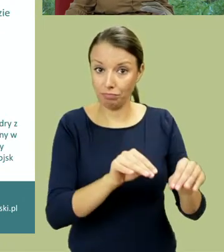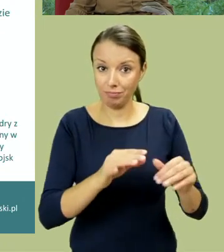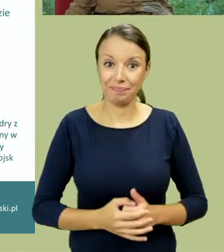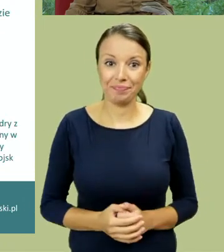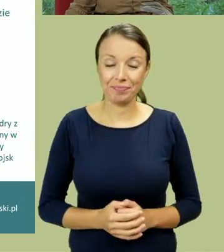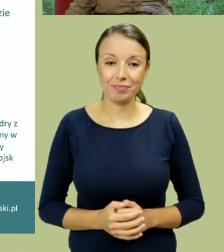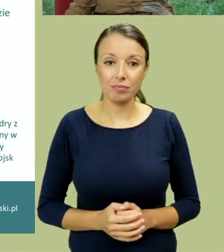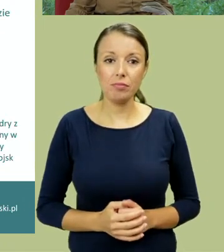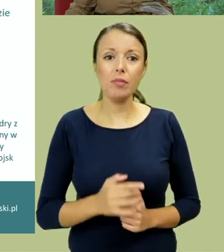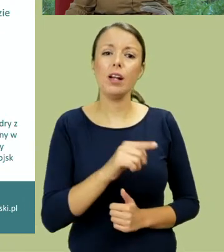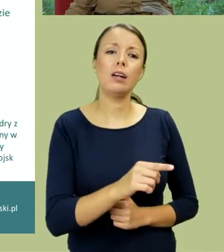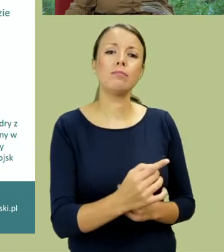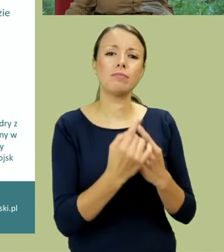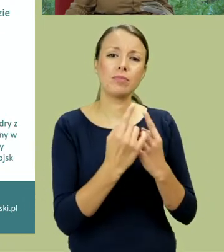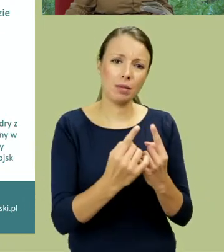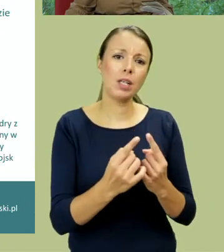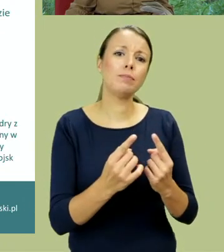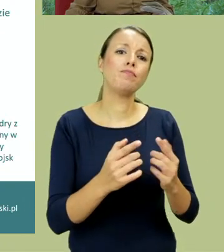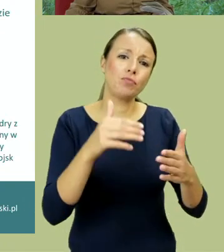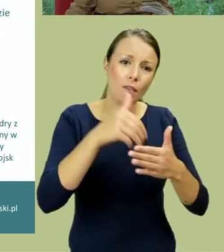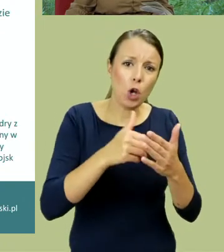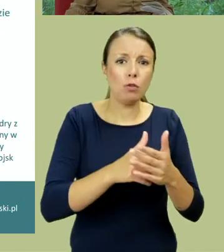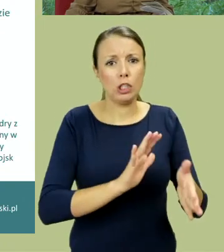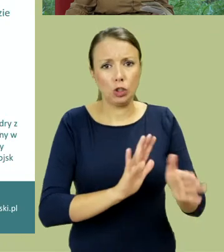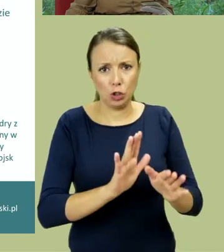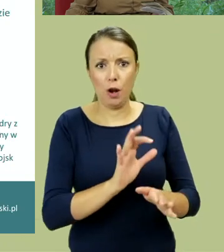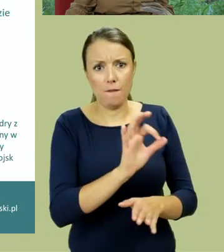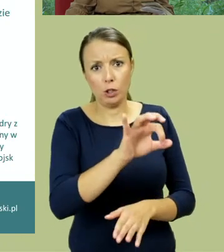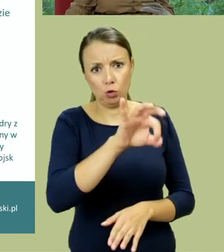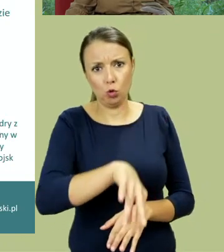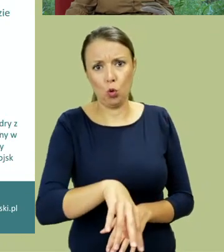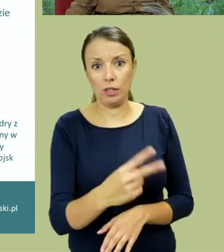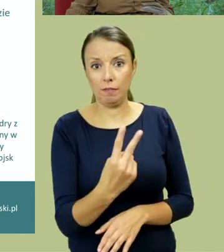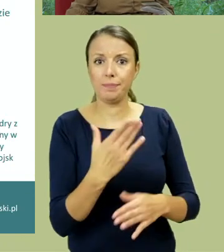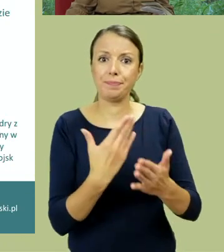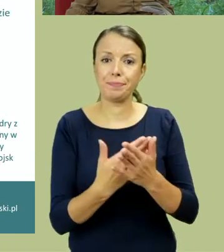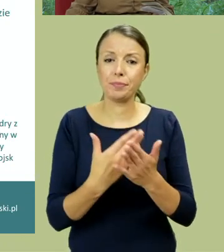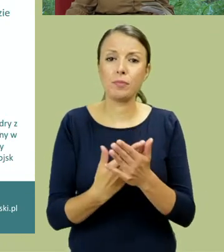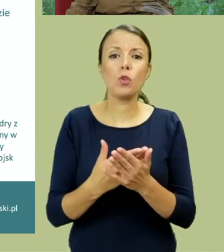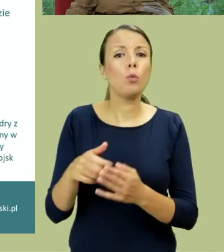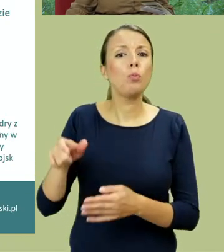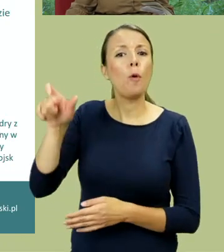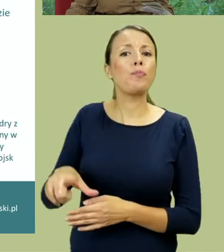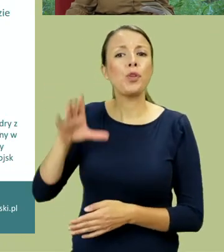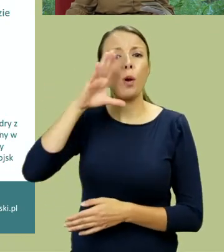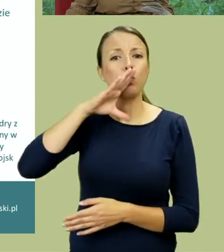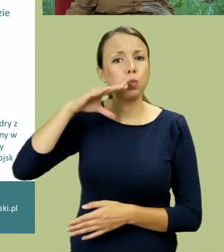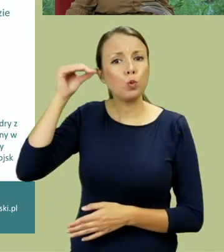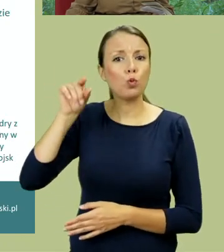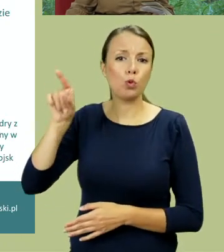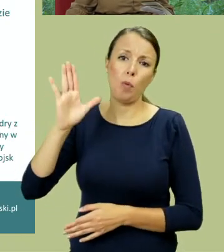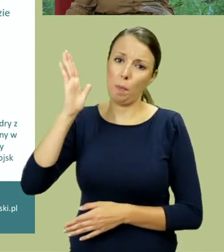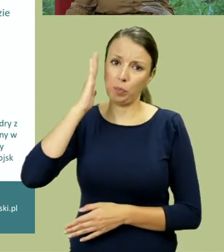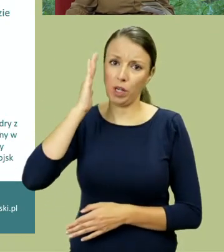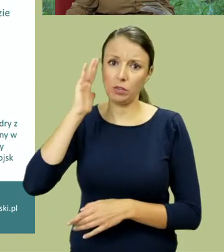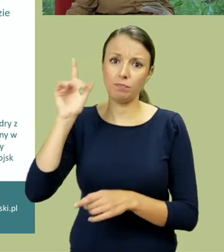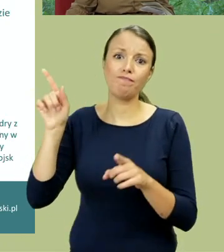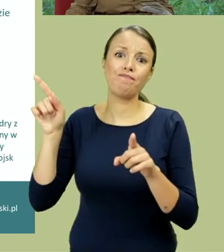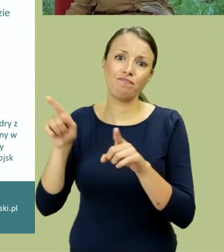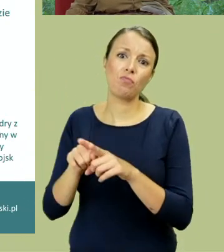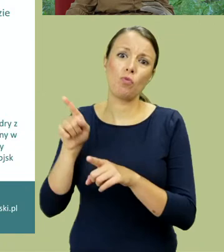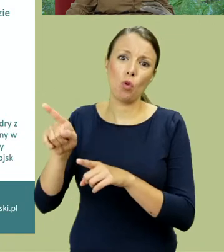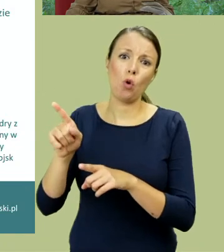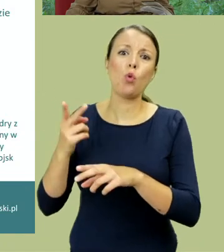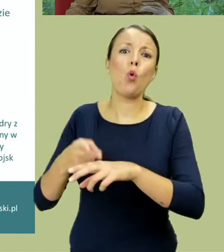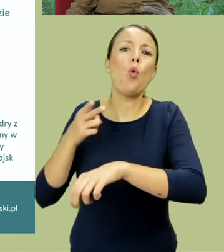wychowuje samotnie swoje córki, ponieważ Józef Piłsudski mieszka i sprawuje swój urząd w Belwederze. Ja